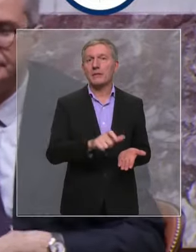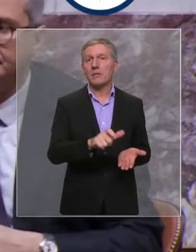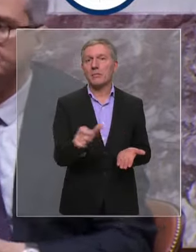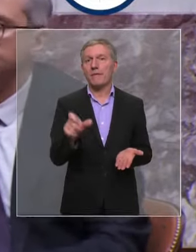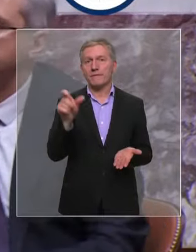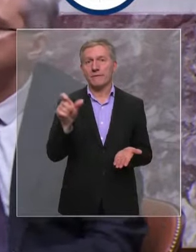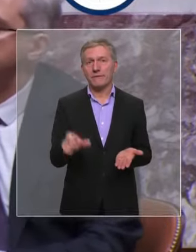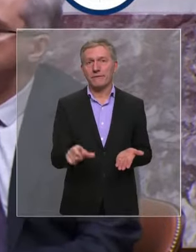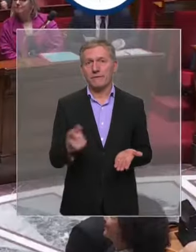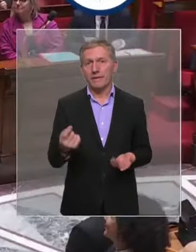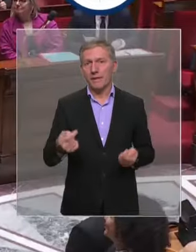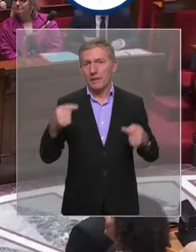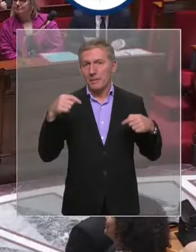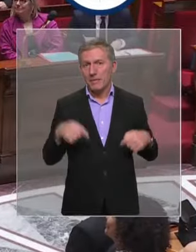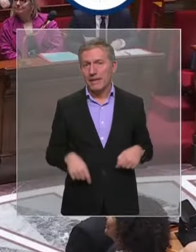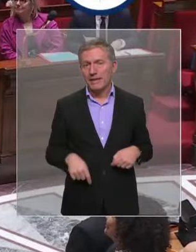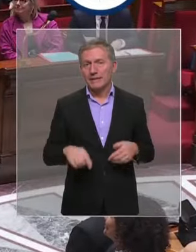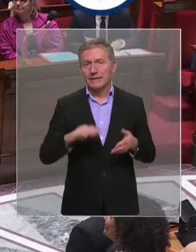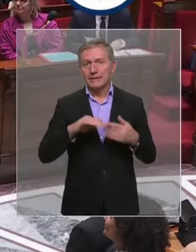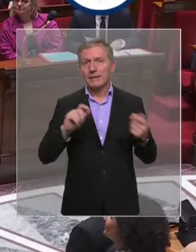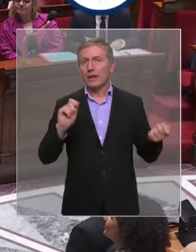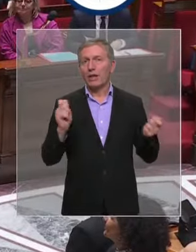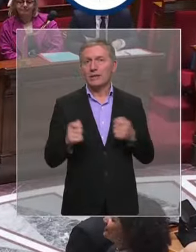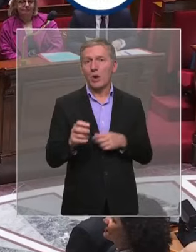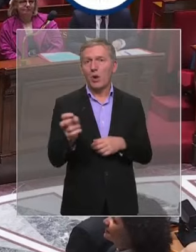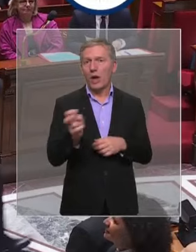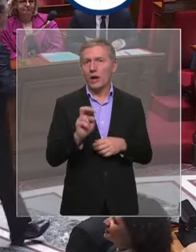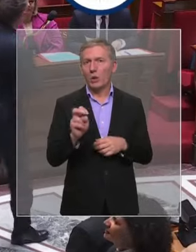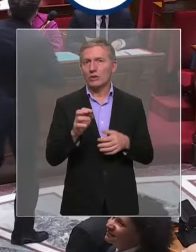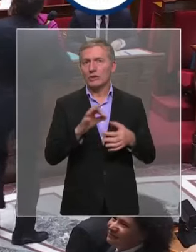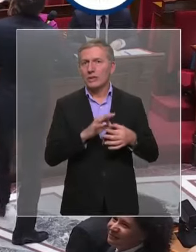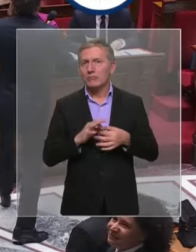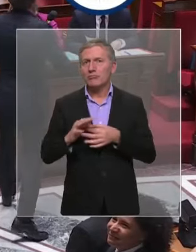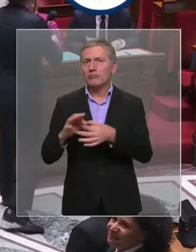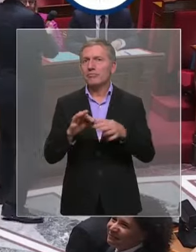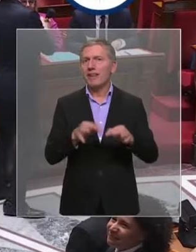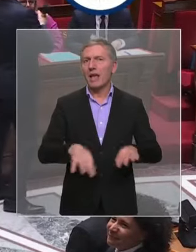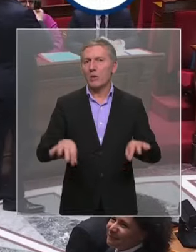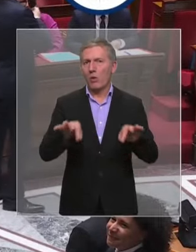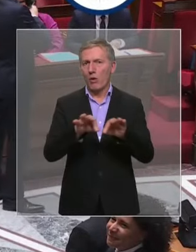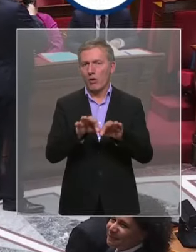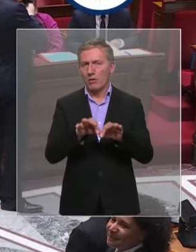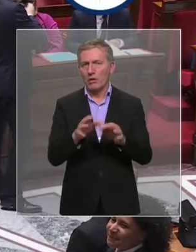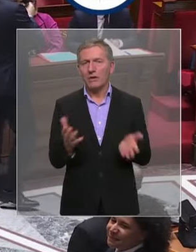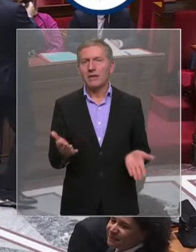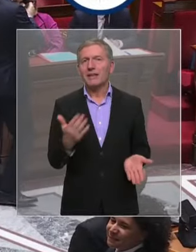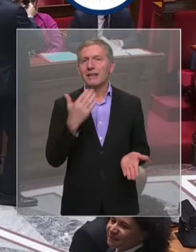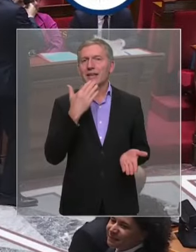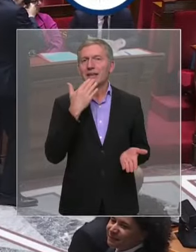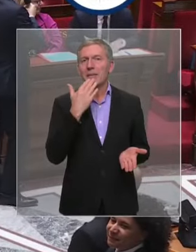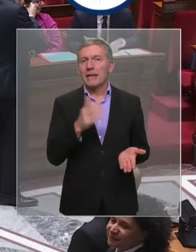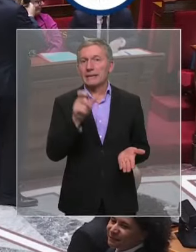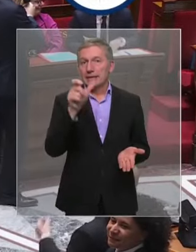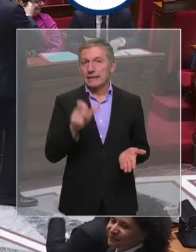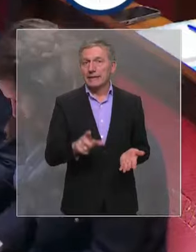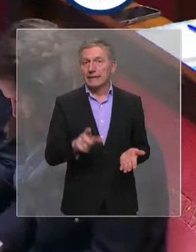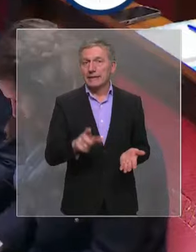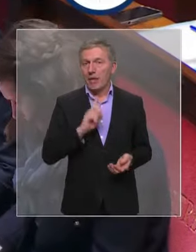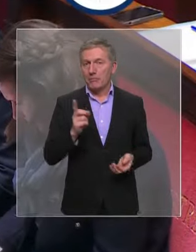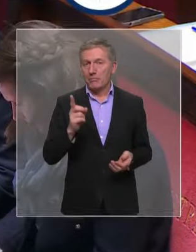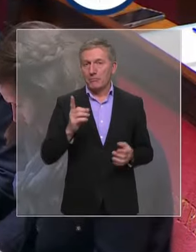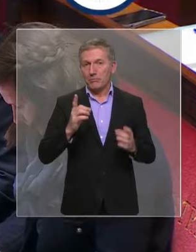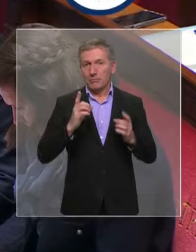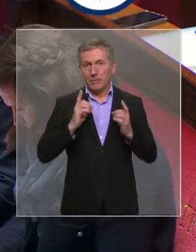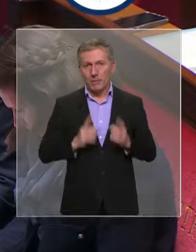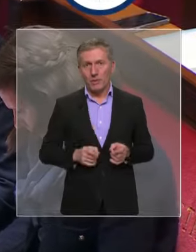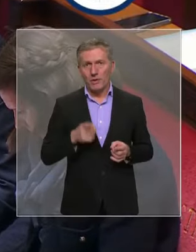Béchu, ministre de la Transition écologique et de la Cohésion des territoires. Merci Madame la Présidente. Madame la députée